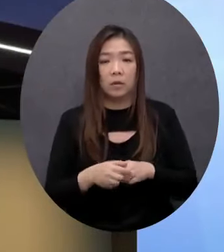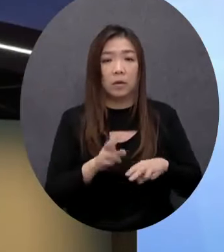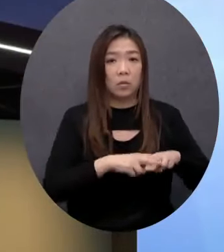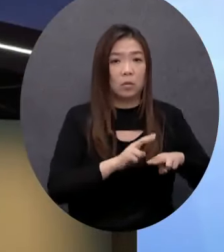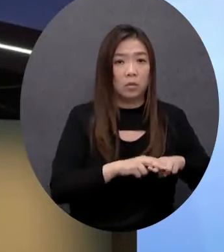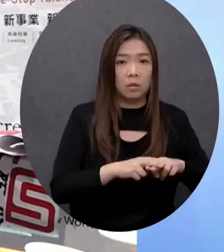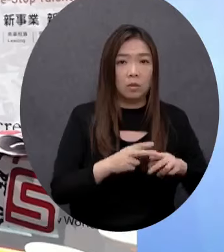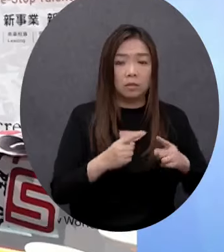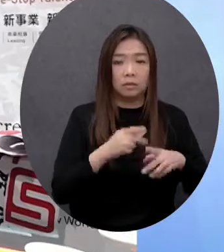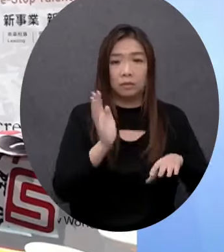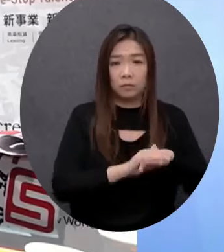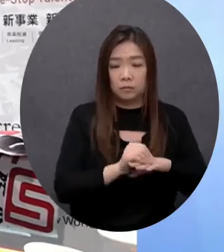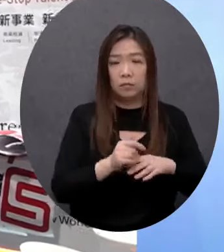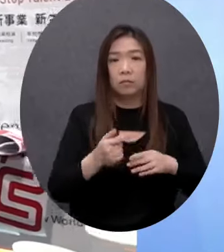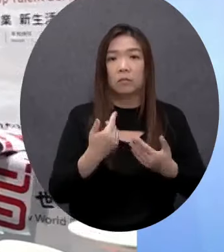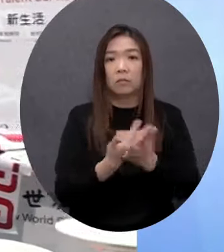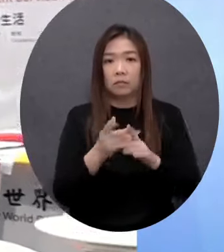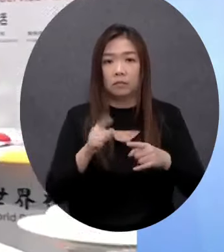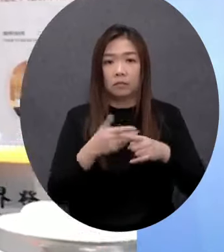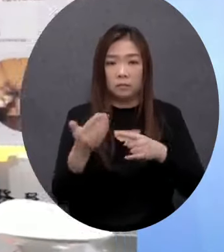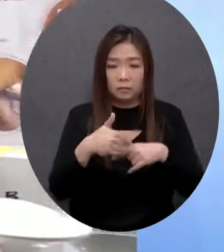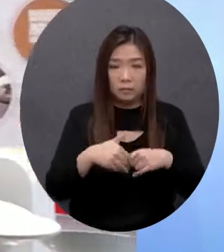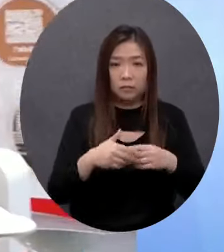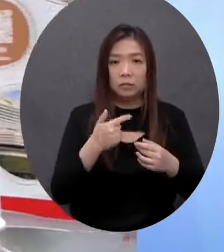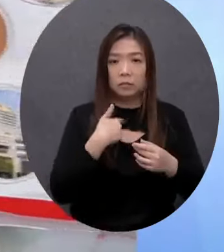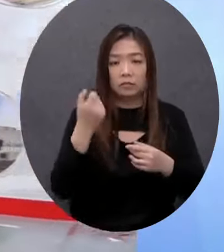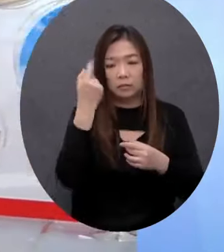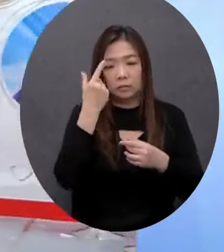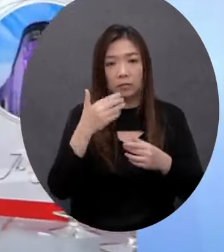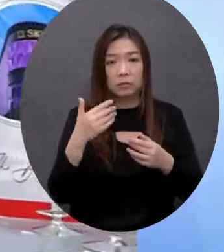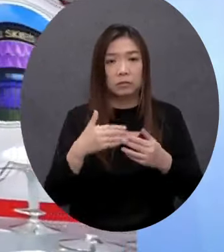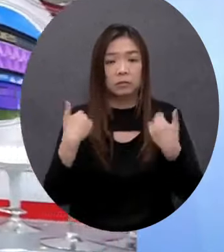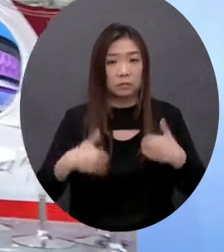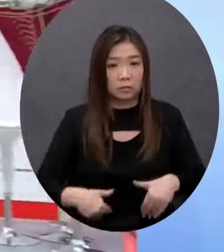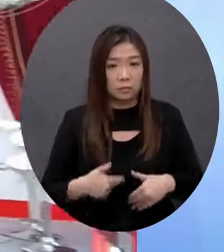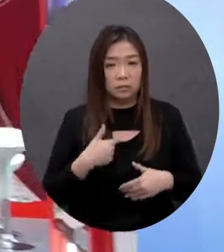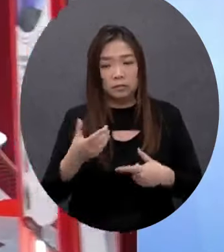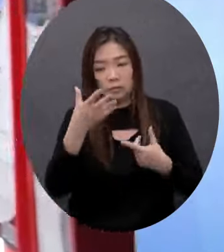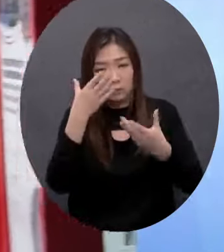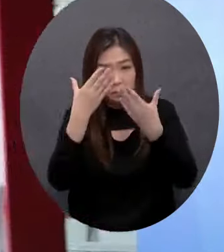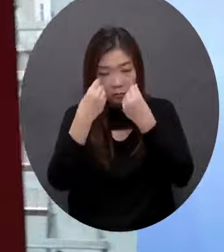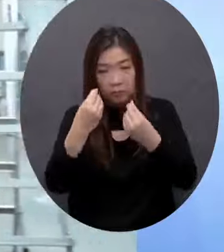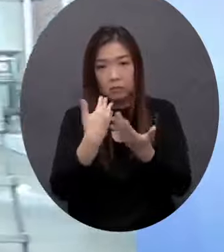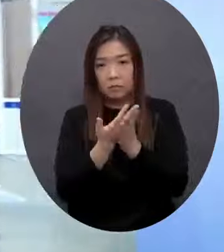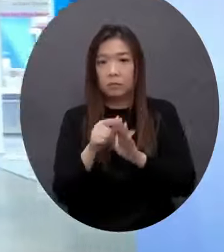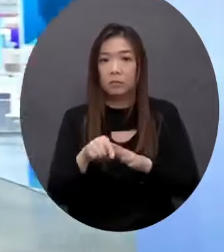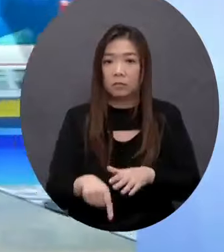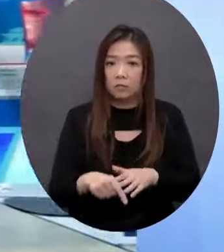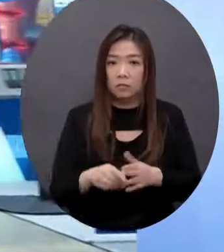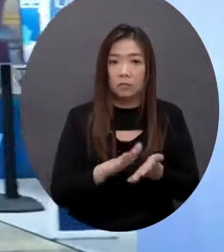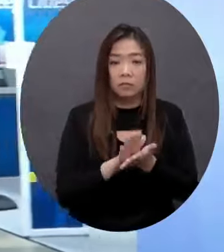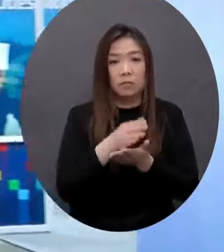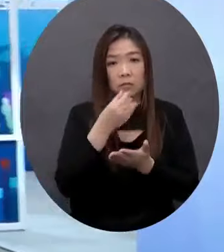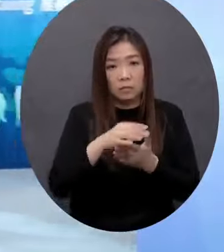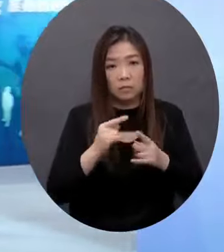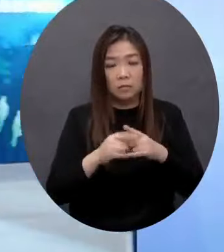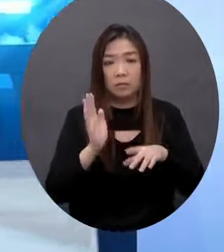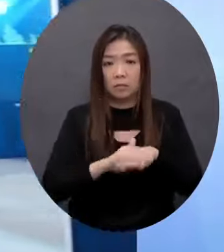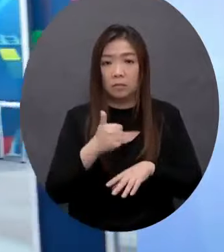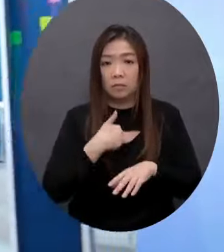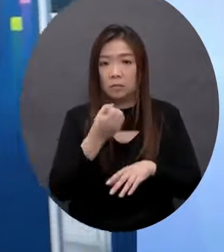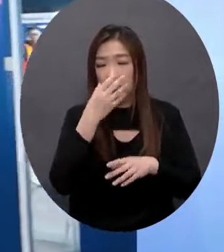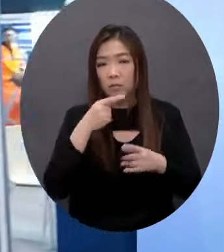枢纽和大湾区人才门户的独特角色，还需要吸纳不同背景和资历的人才。香港人才